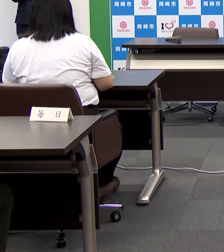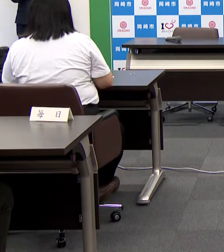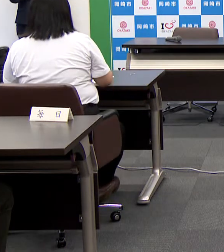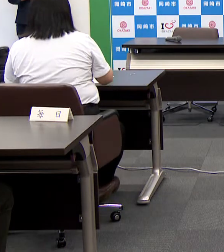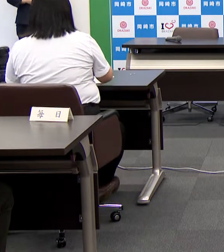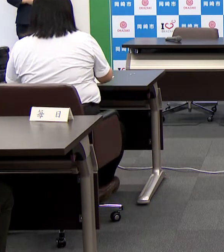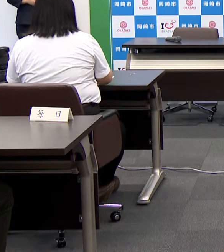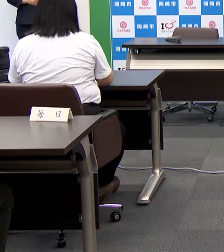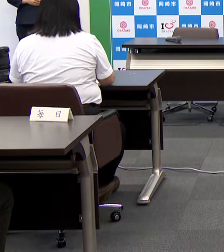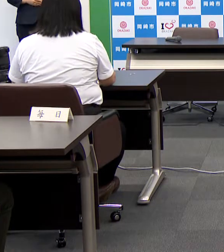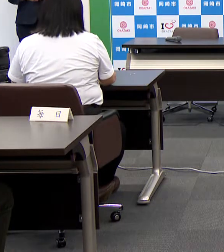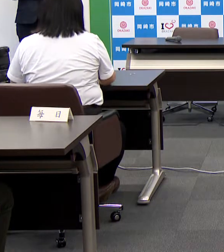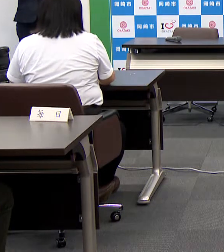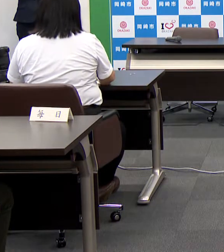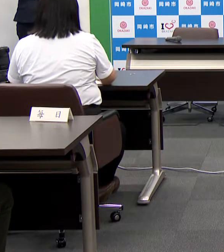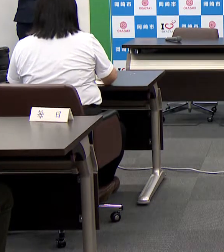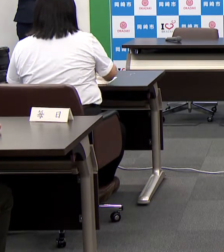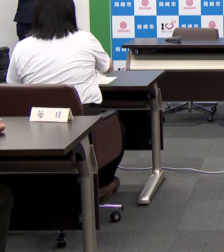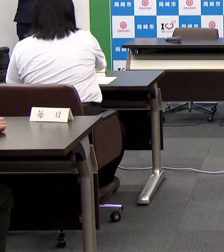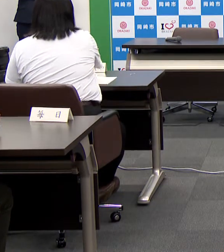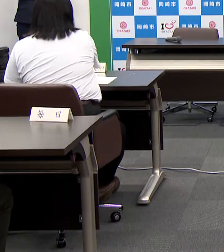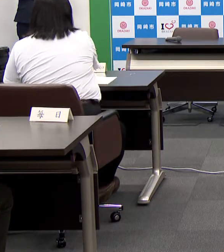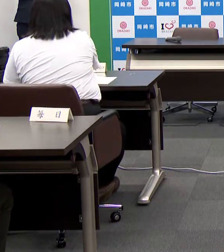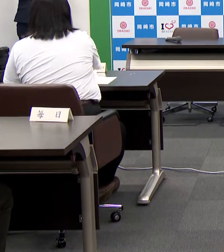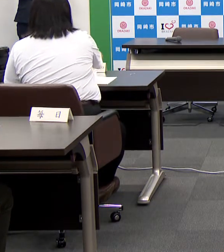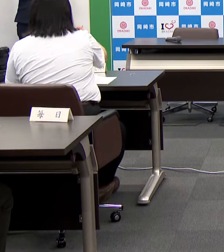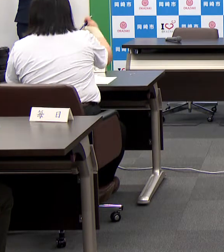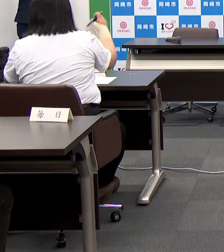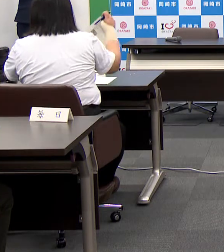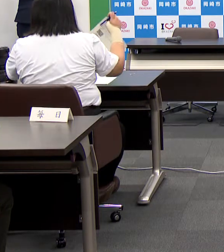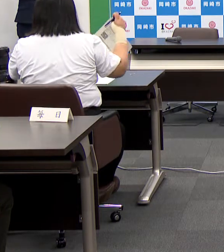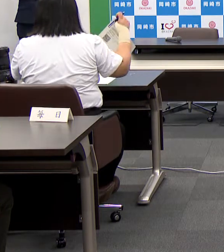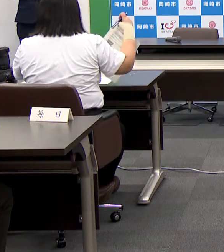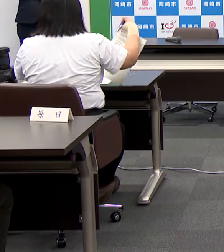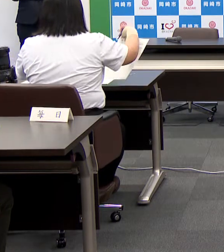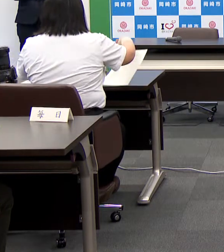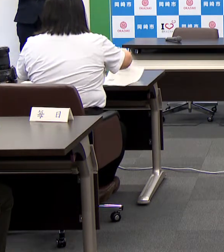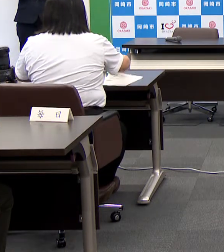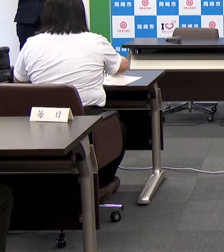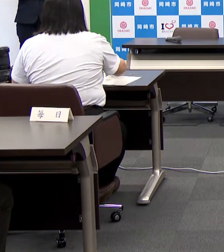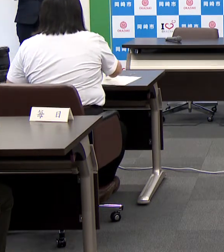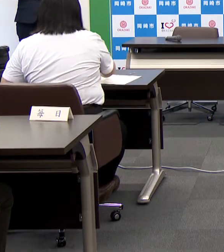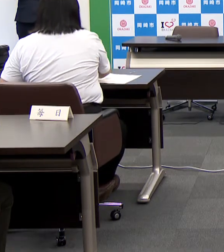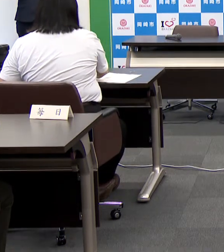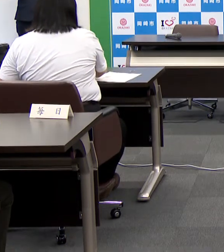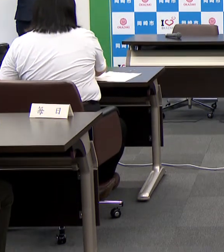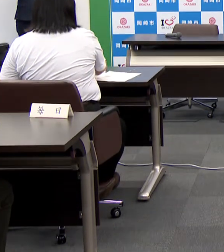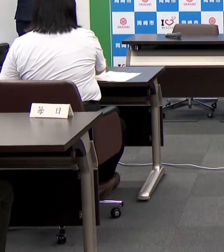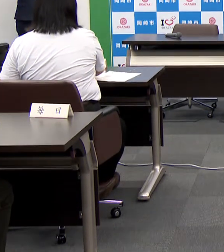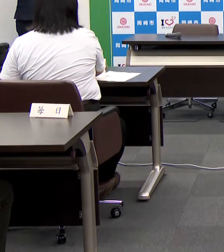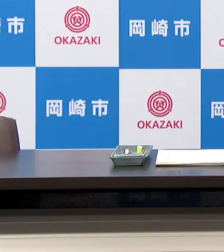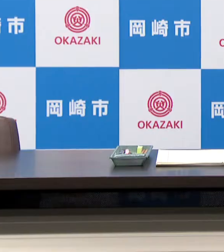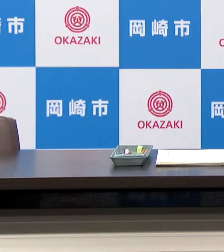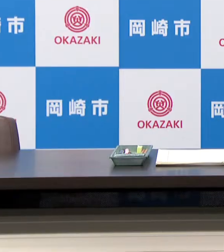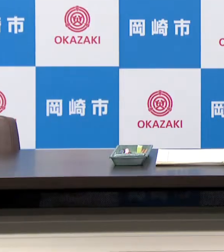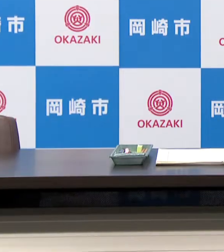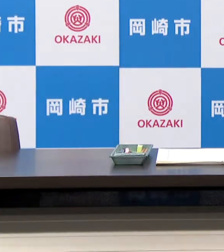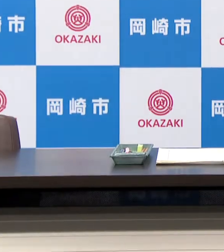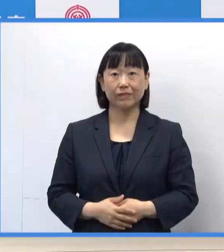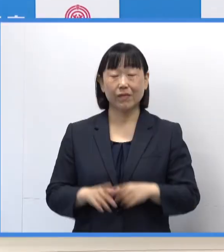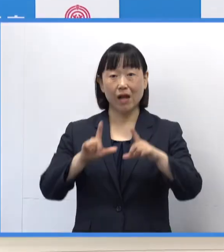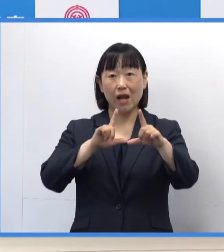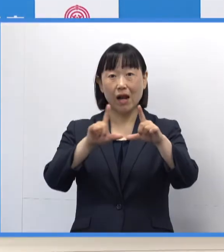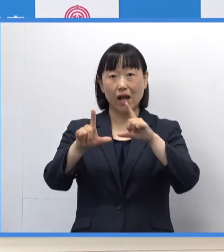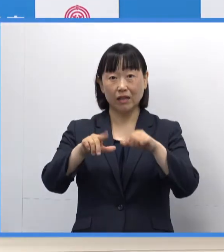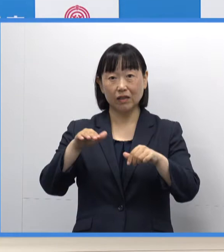それでは続きましてですね、LINE による子育て関連情報の発信についてご説明をいたします。 それでは